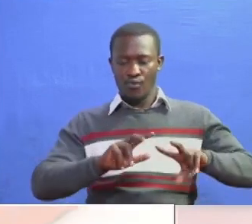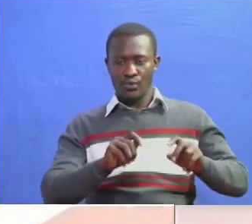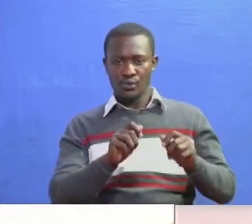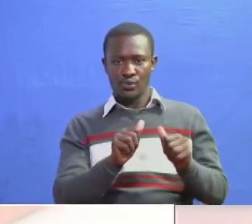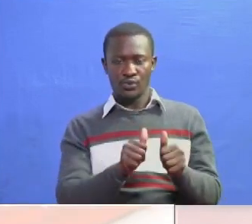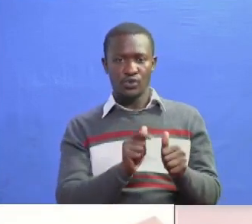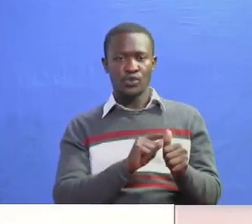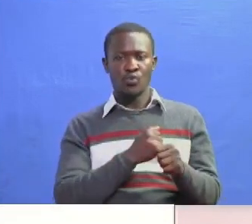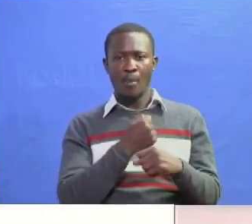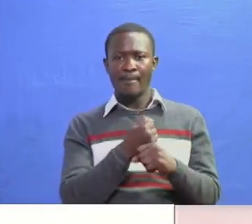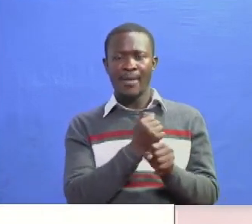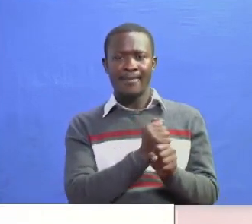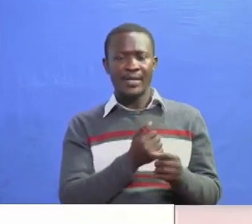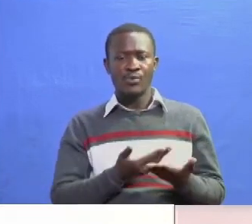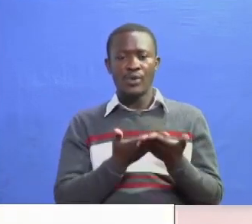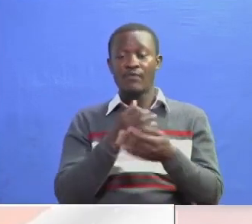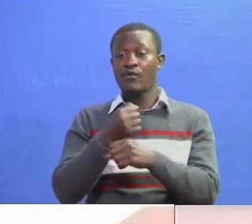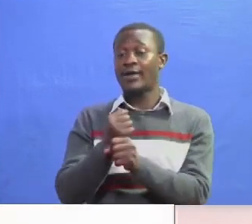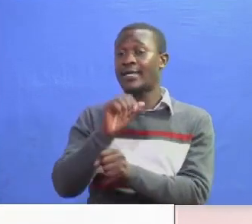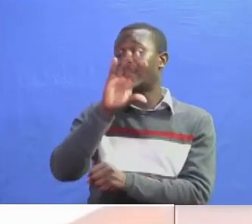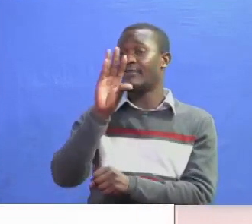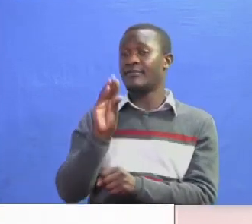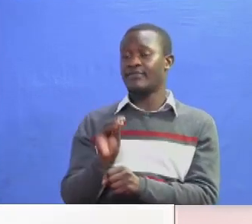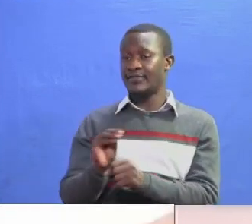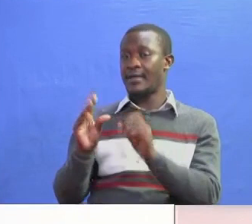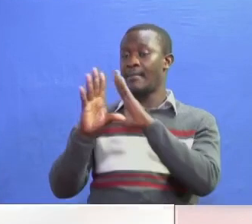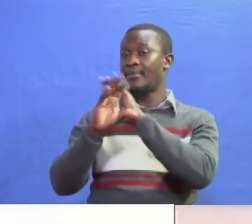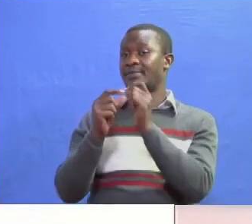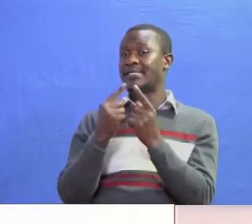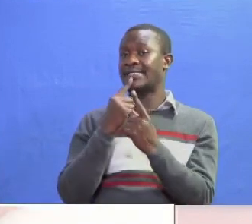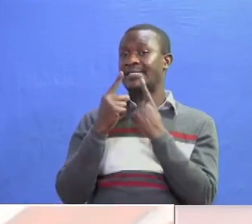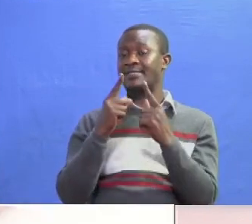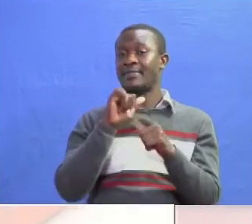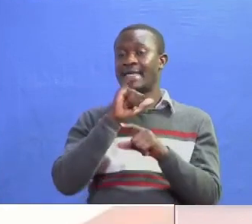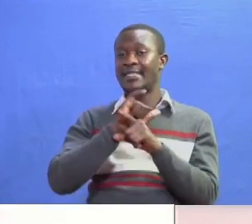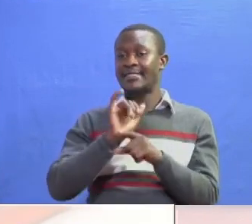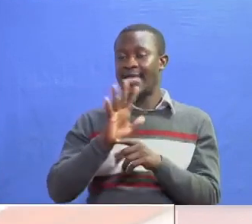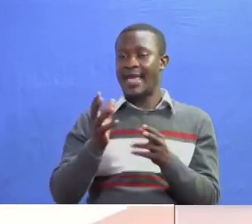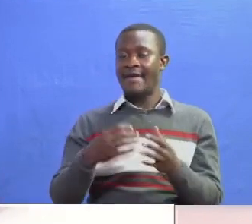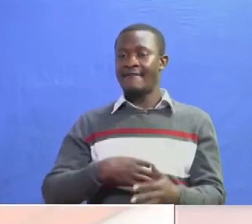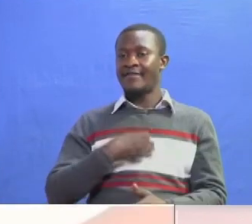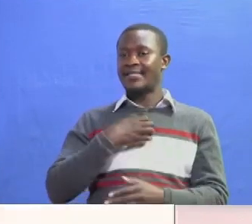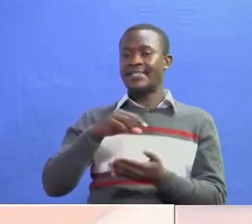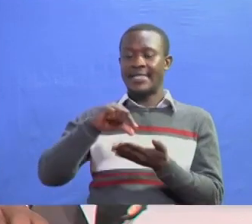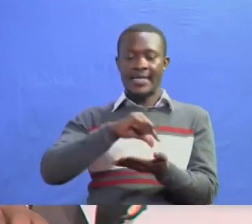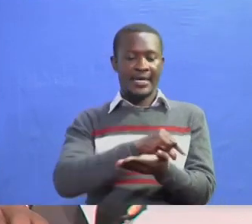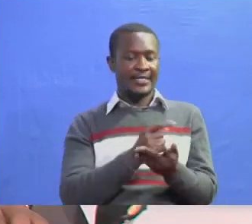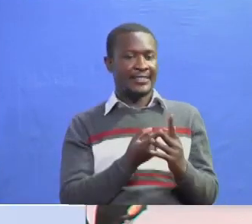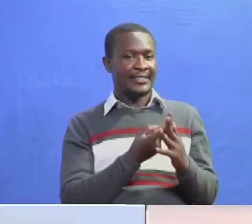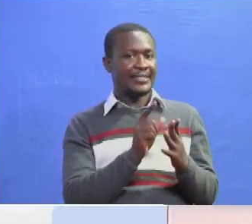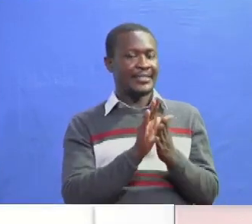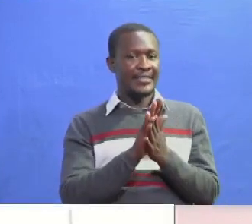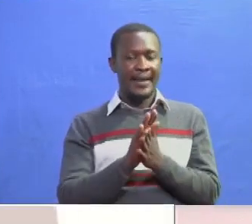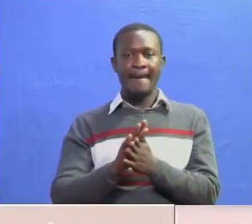ili kuboresha utoaji huduma Afrika. Rais alizungumza haya katika ziara yake nchini Ghana iliyoanza siku ya